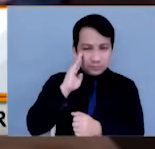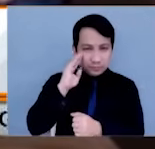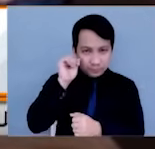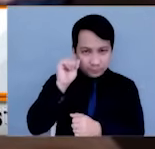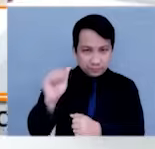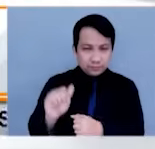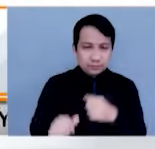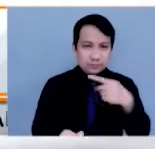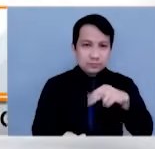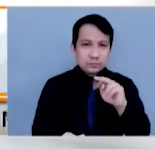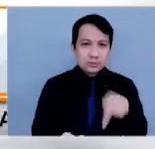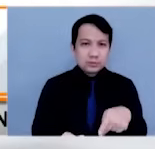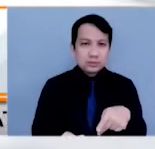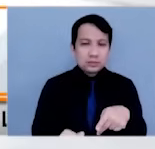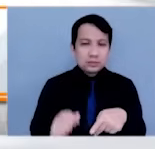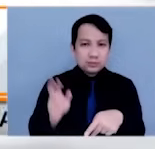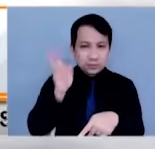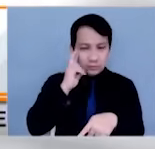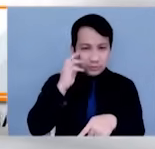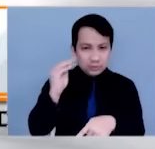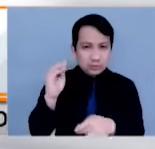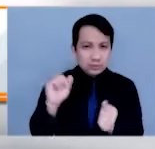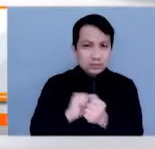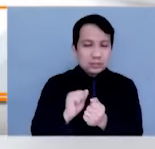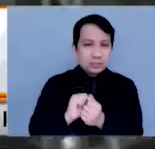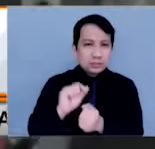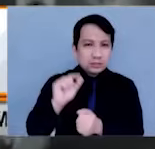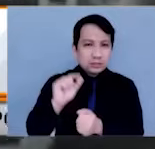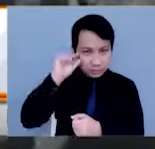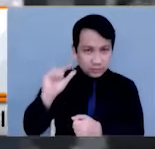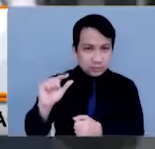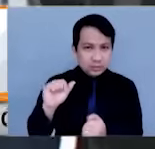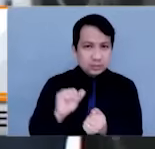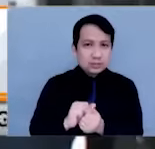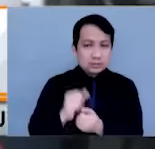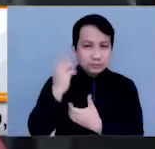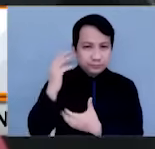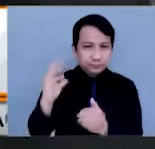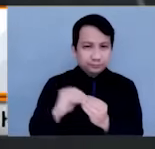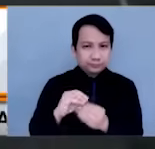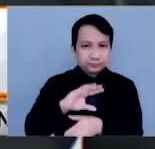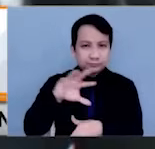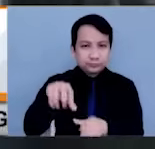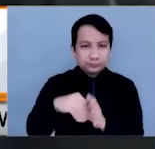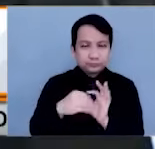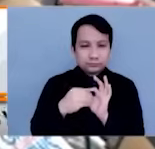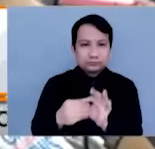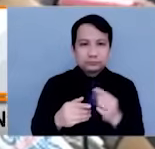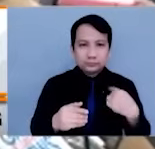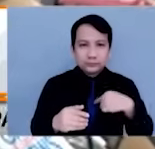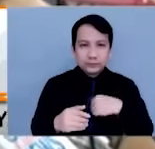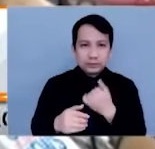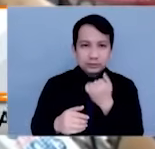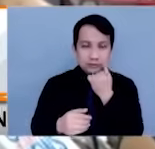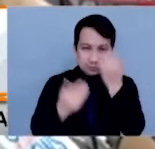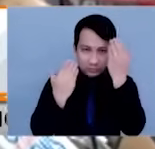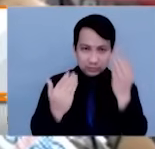kasama si Guo. Kahit umani ng batikos, wala raw nakikitang mali sa mga larawang yan ang Pangulo. I